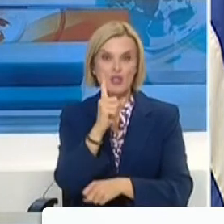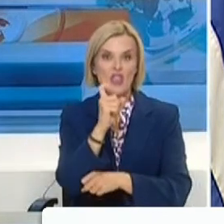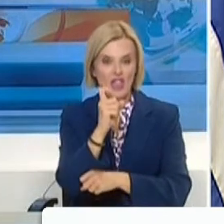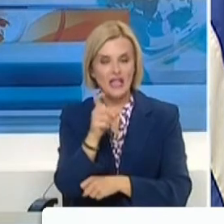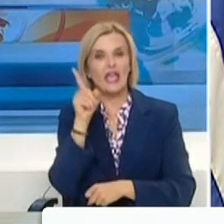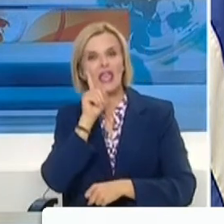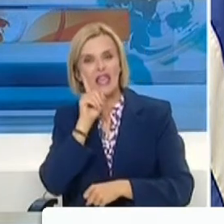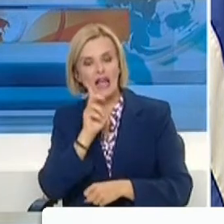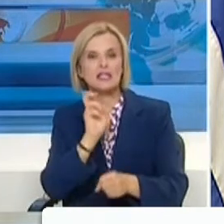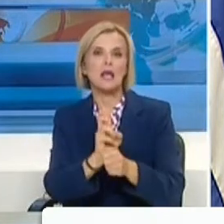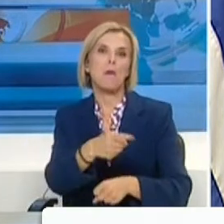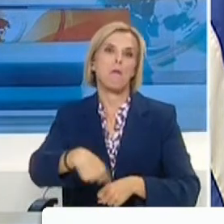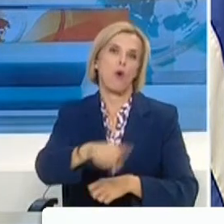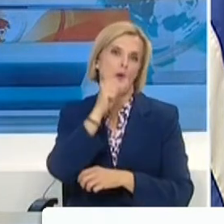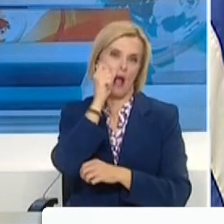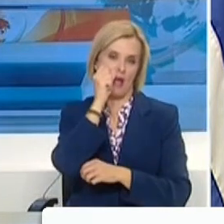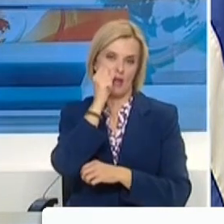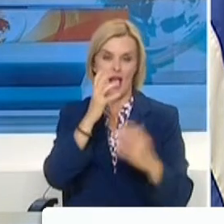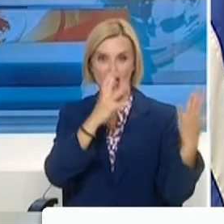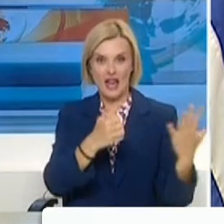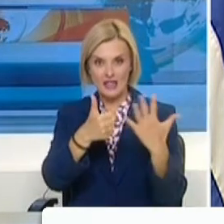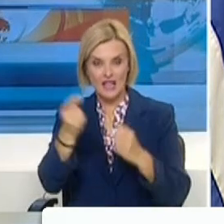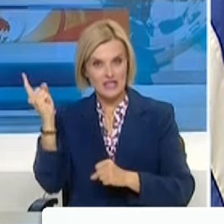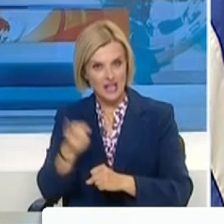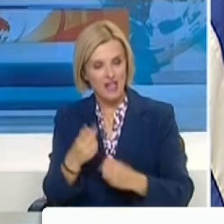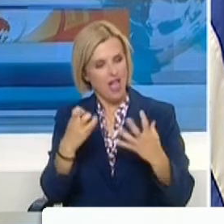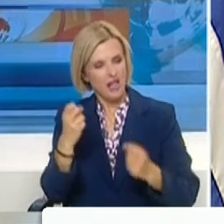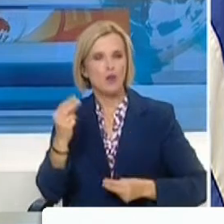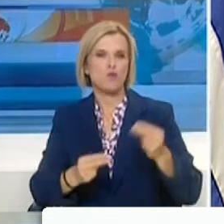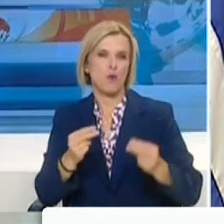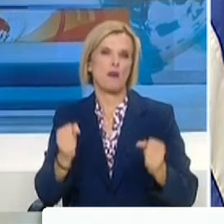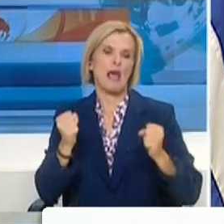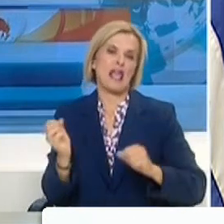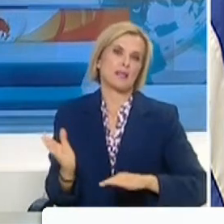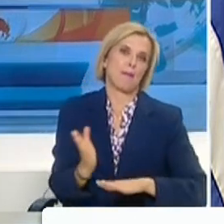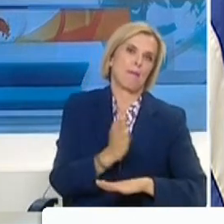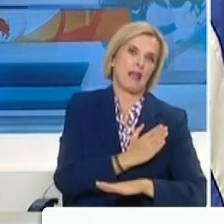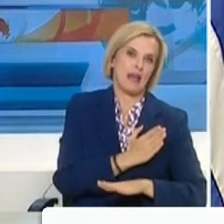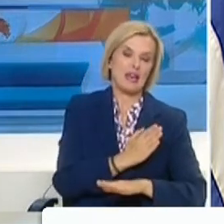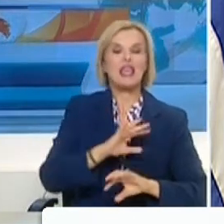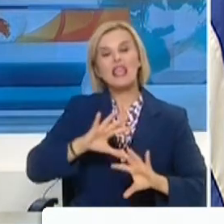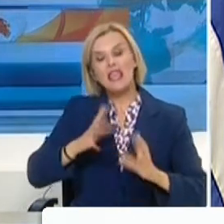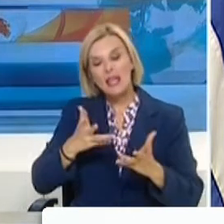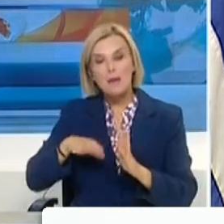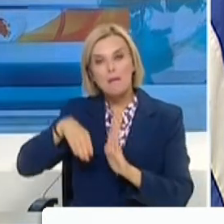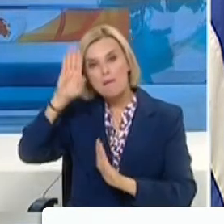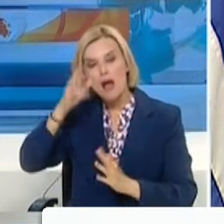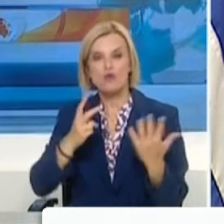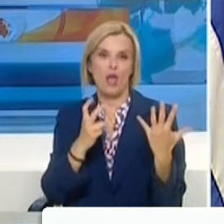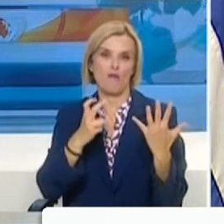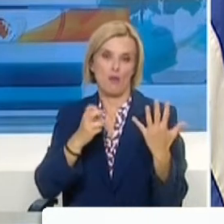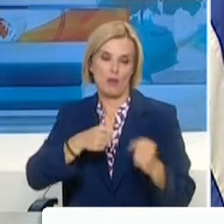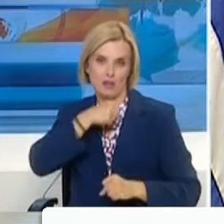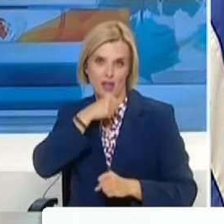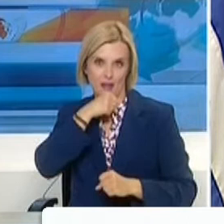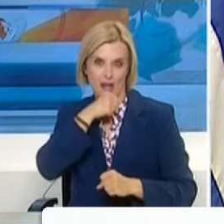είναι γυναίκες και οι υπόλοιποι άνδρες. Το 96% έχει υποκείμενο νόσημα ή έχουν ηλικία 70 ετών και άνω. 90